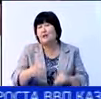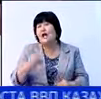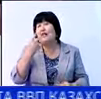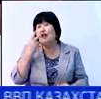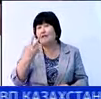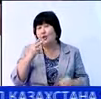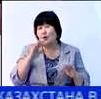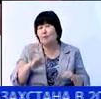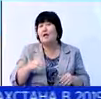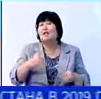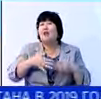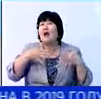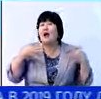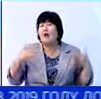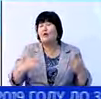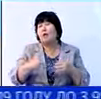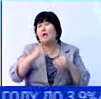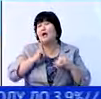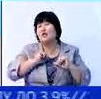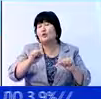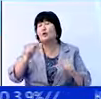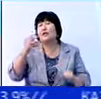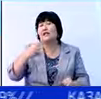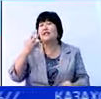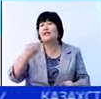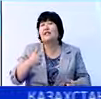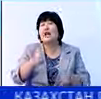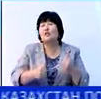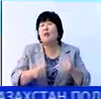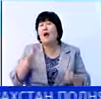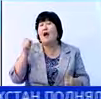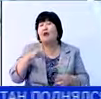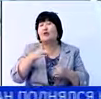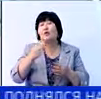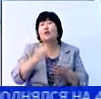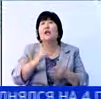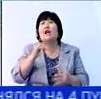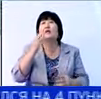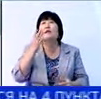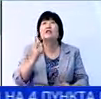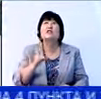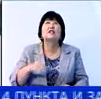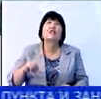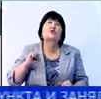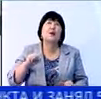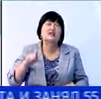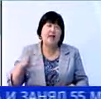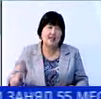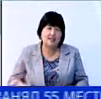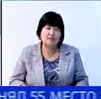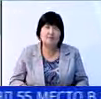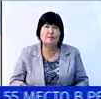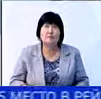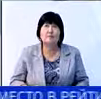второе место. С огромным отрывом чемпионами 33-й спартакиады Алтын-Кыз стали карамакшинские спортсмены.